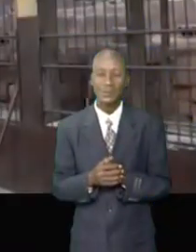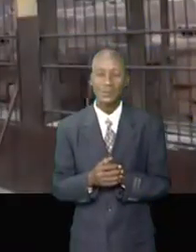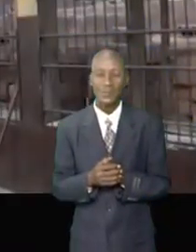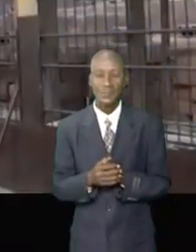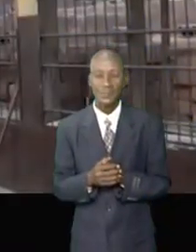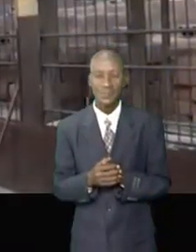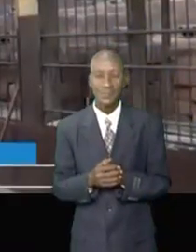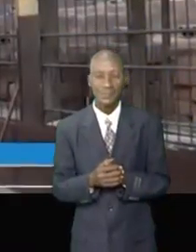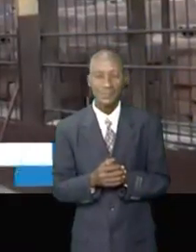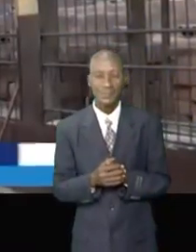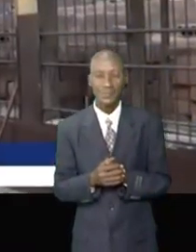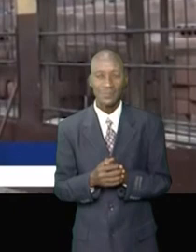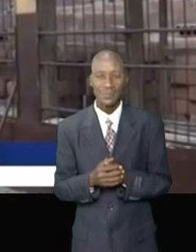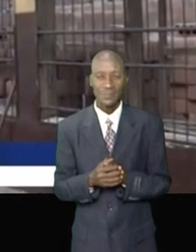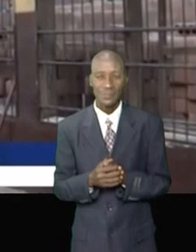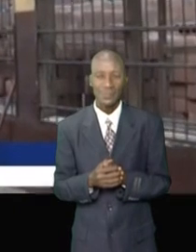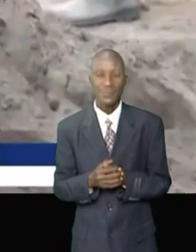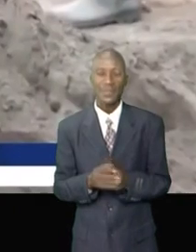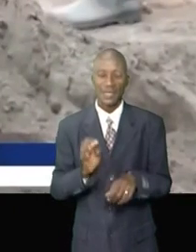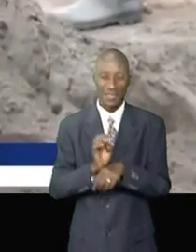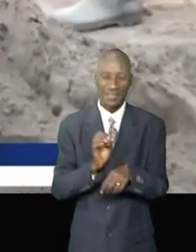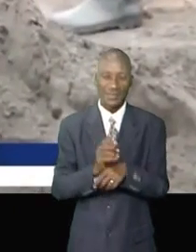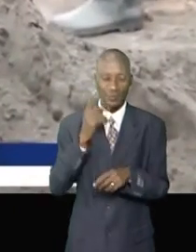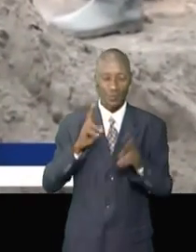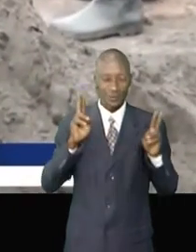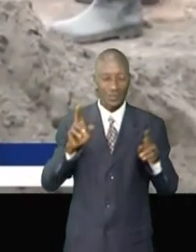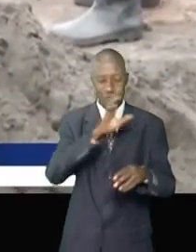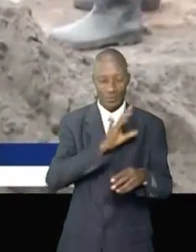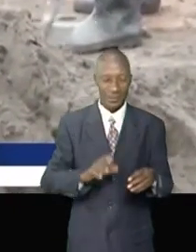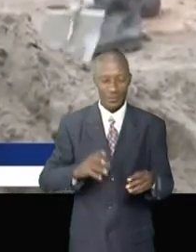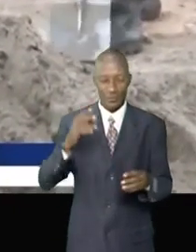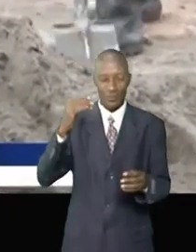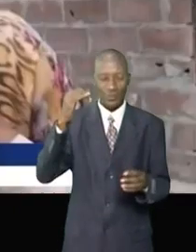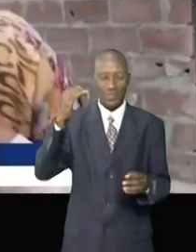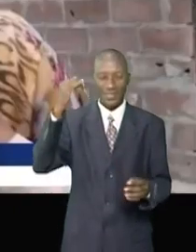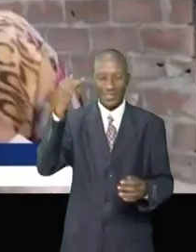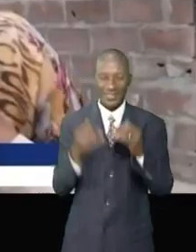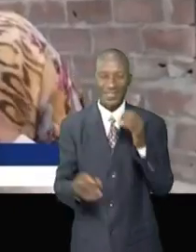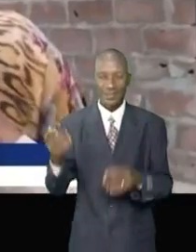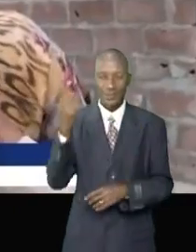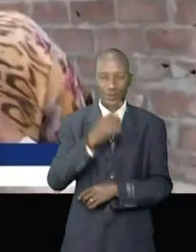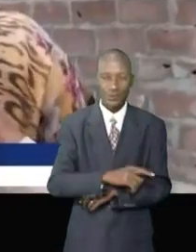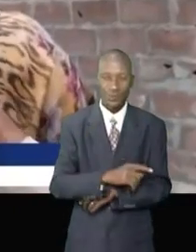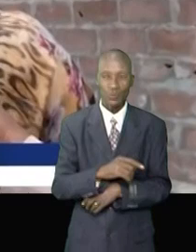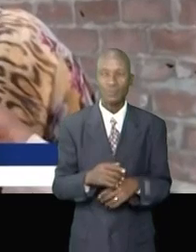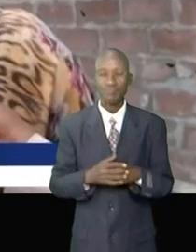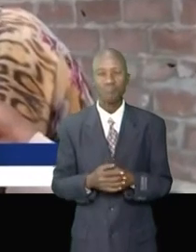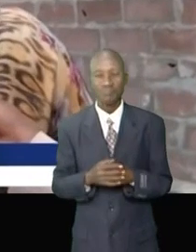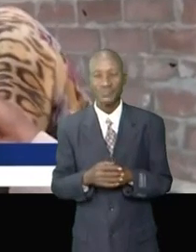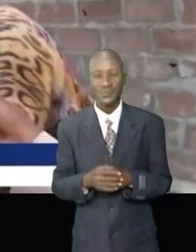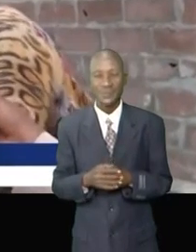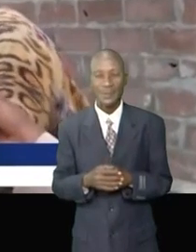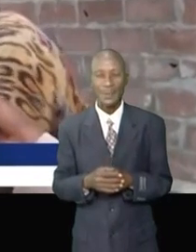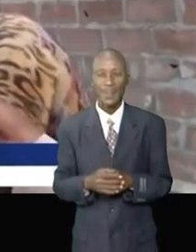L'église de Jésus-Christ des Saints des Derniers Jours a accepté notre projet. C'est vraiment une joie pour moi et j'attends impatiemment